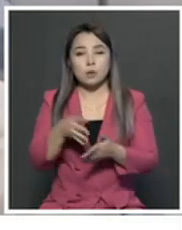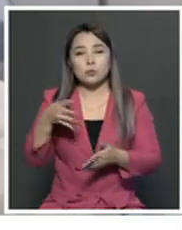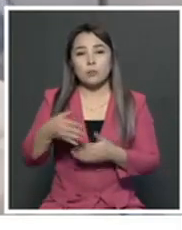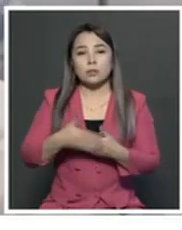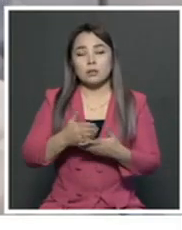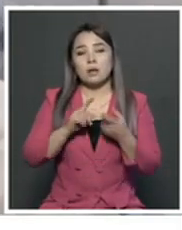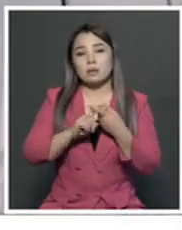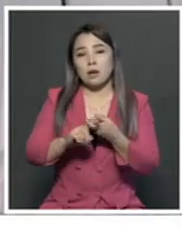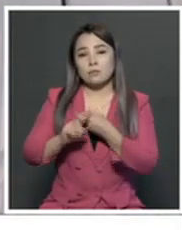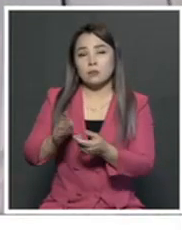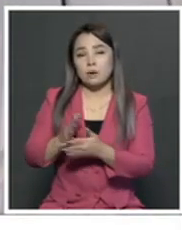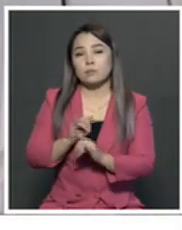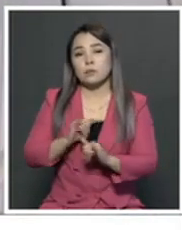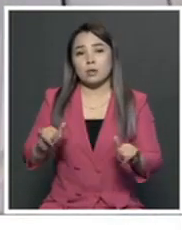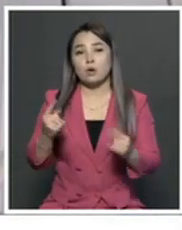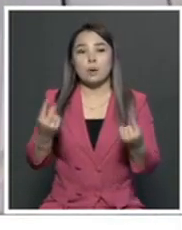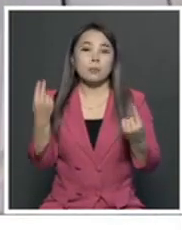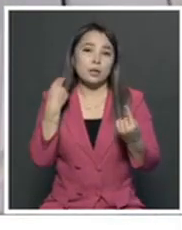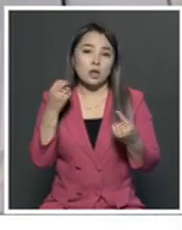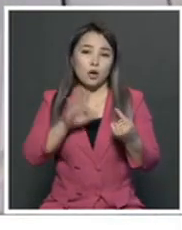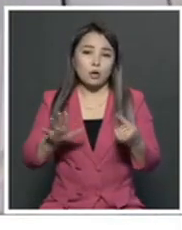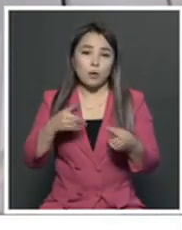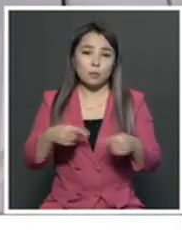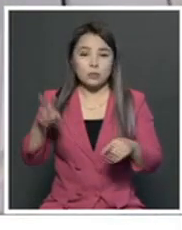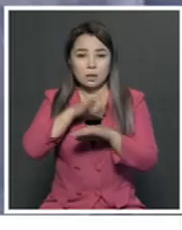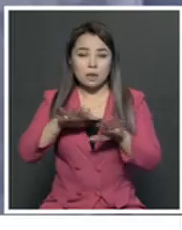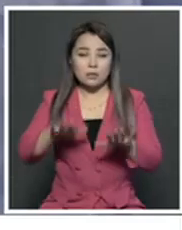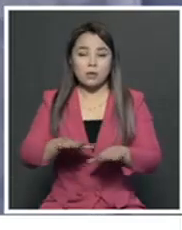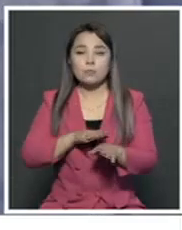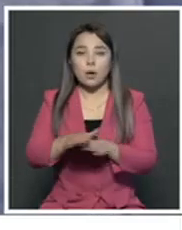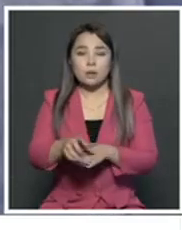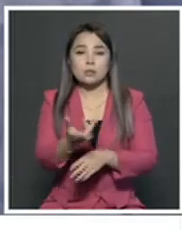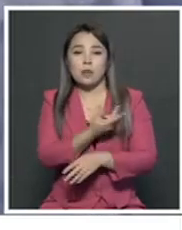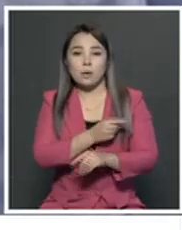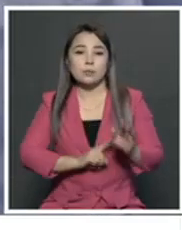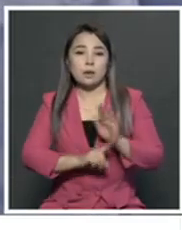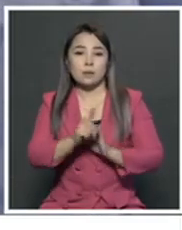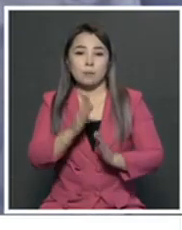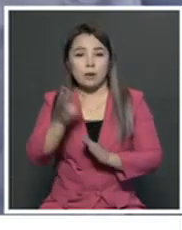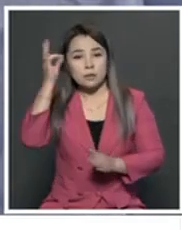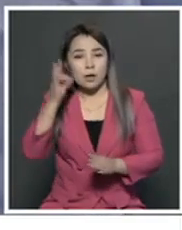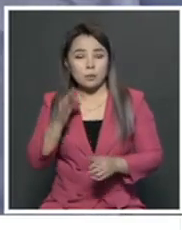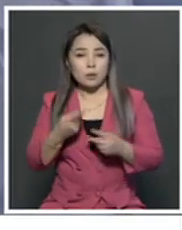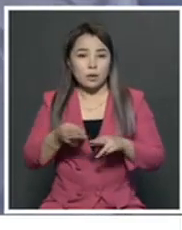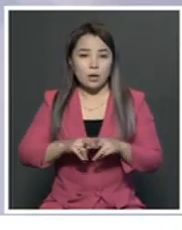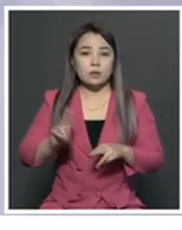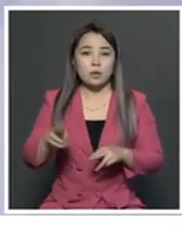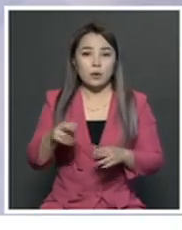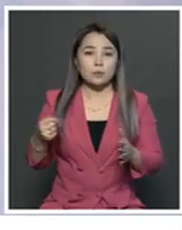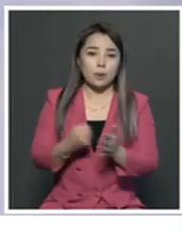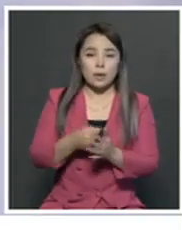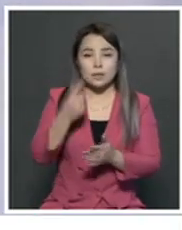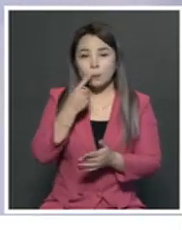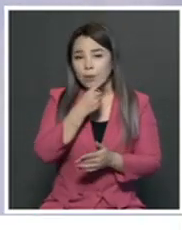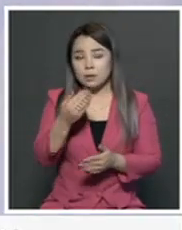адам инфекция жұқтыруда. Ұлыбританиядан кейін Еуропаның басқа елдері осы айда жаппай екпе егуді бастауы мүмкін. Германия бұл науқанды желтоқсанның соңында